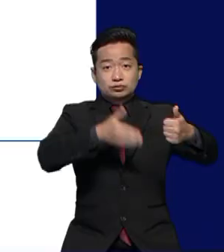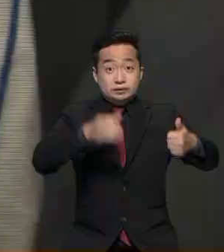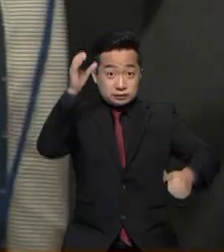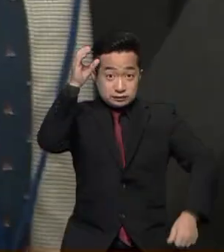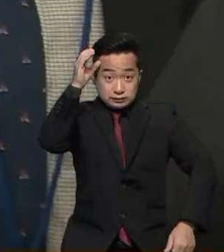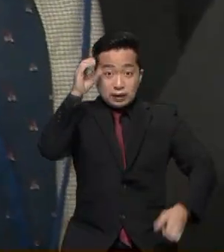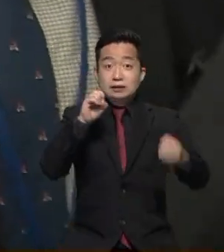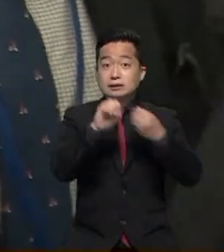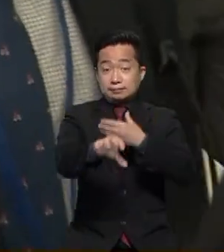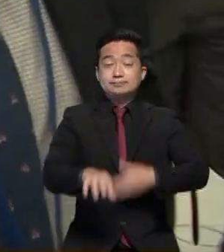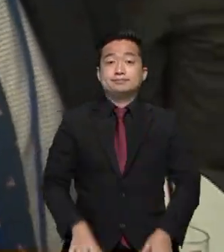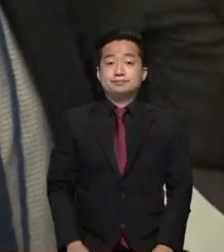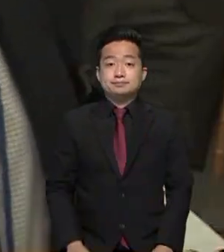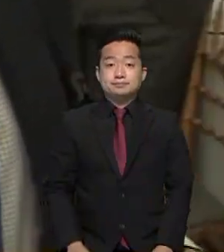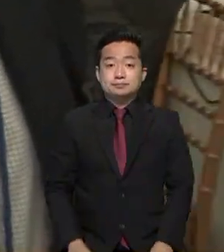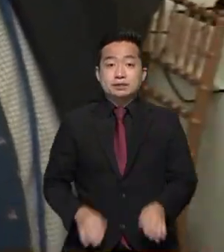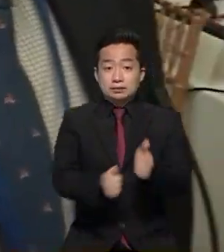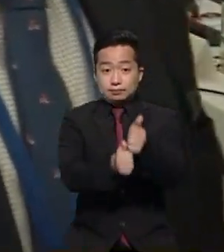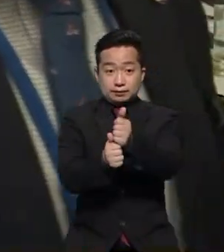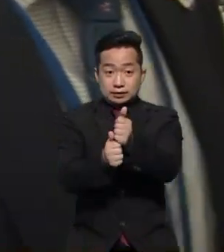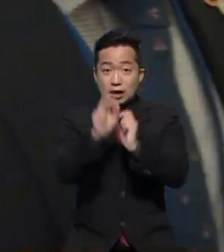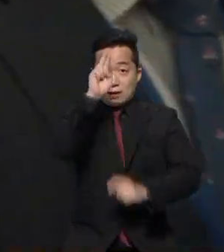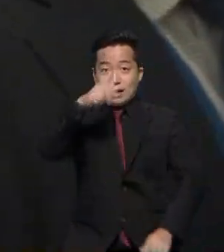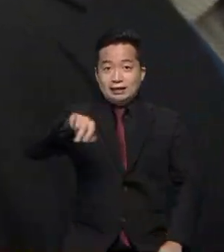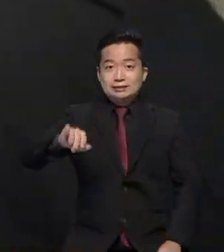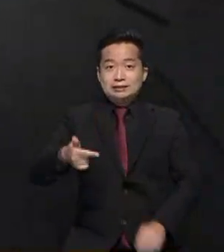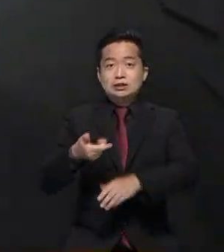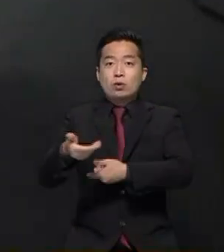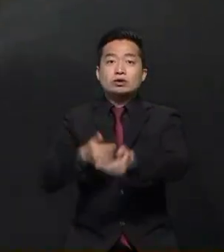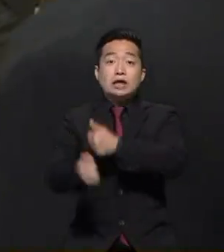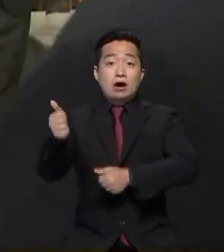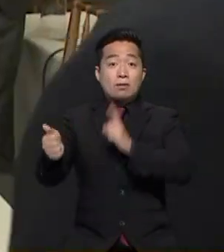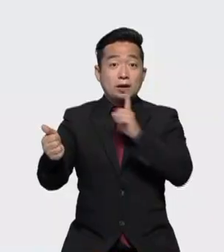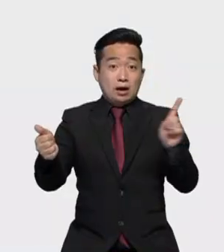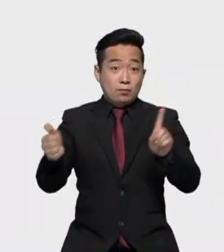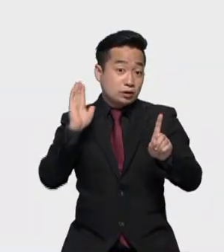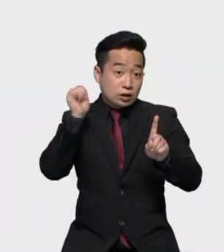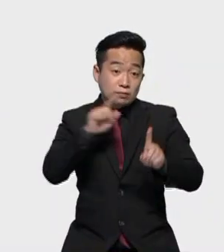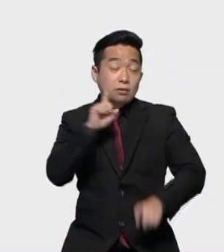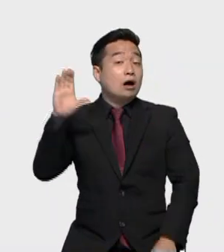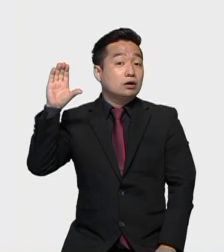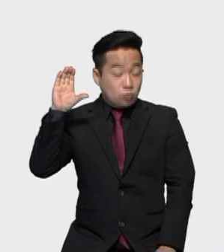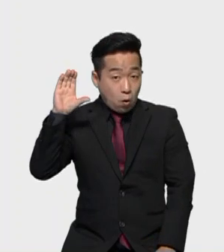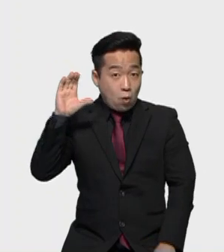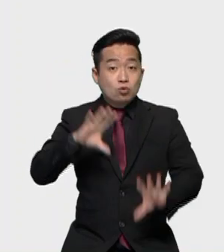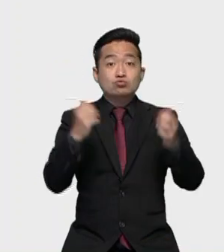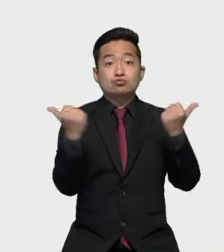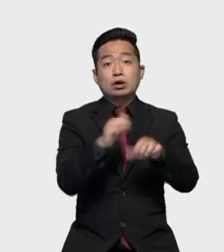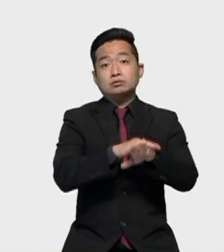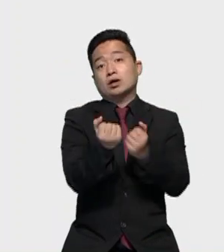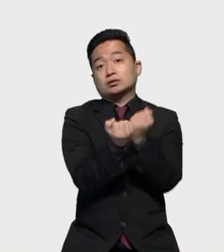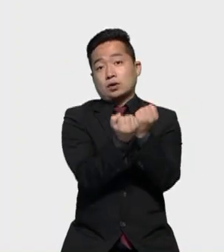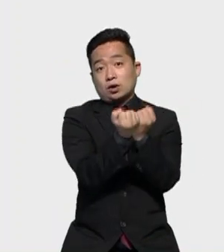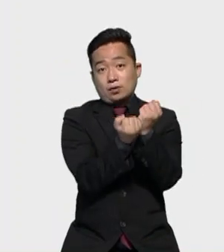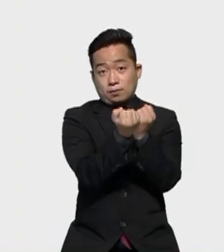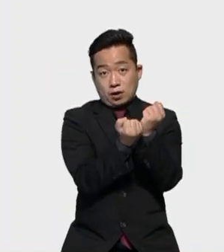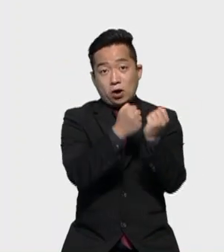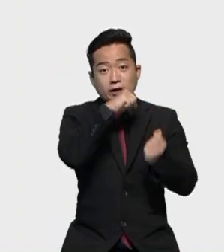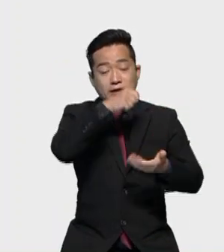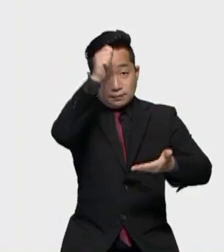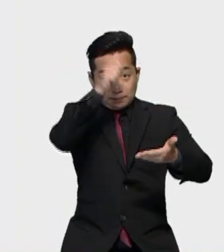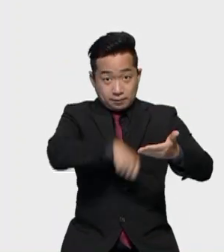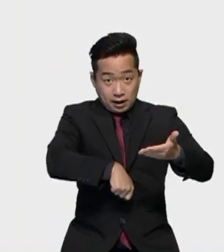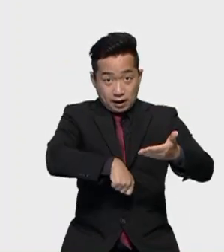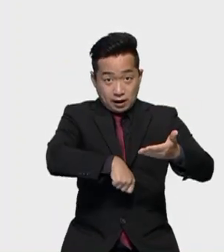밝혔습니다. 대통령을 수행했던 박진 외교장관도 자신은 대통령 말을 듣고 국회에 잘 설명해 예산이